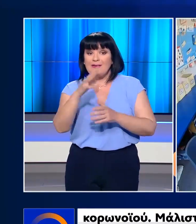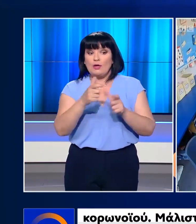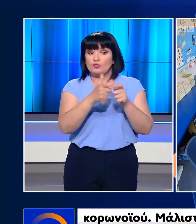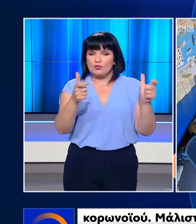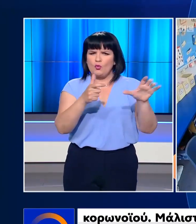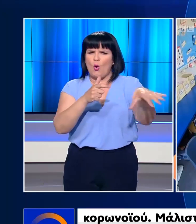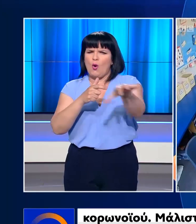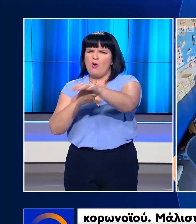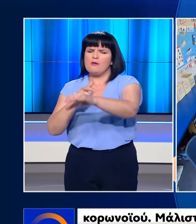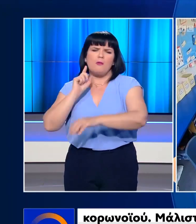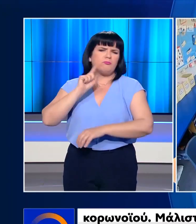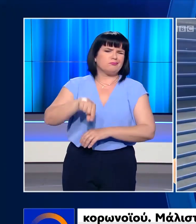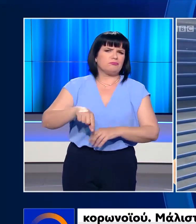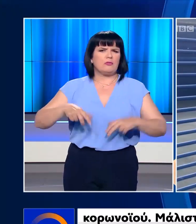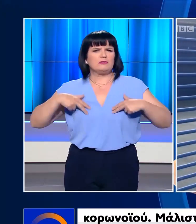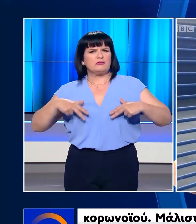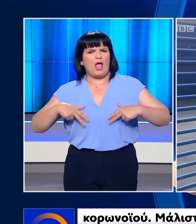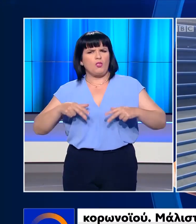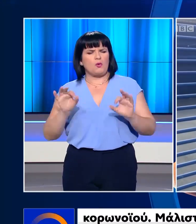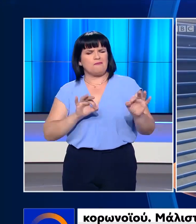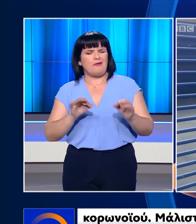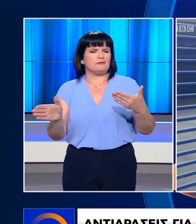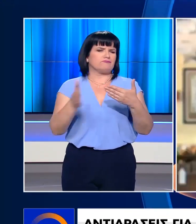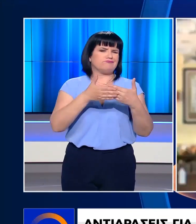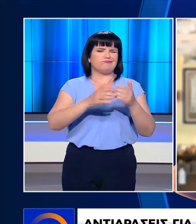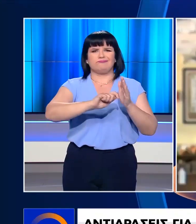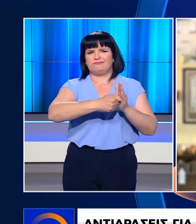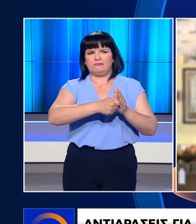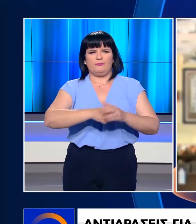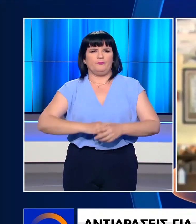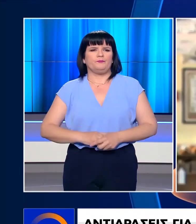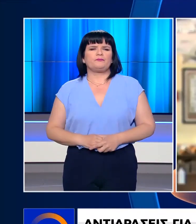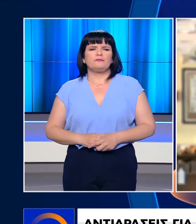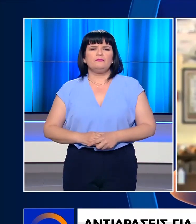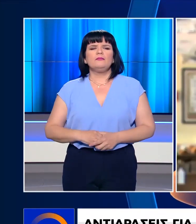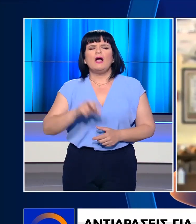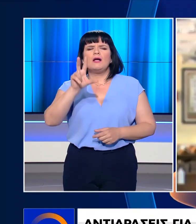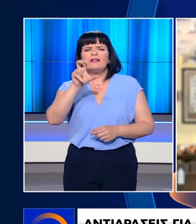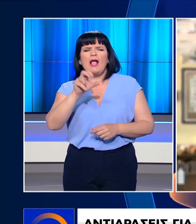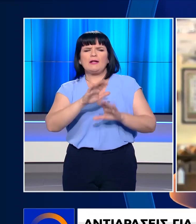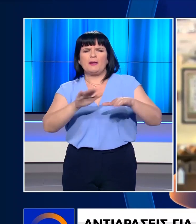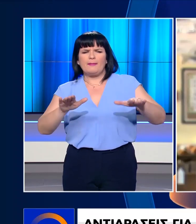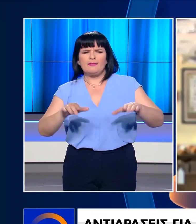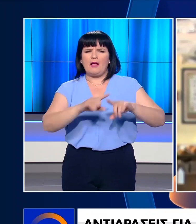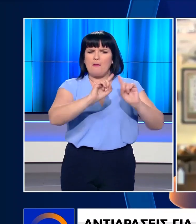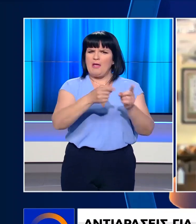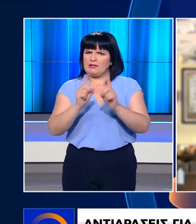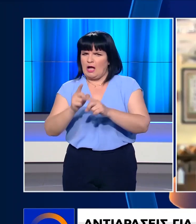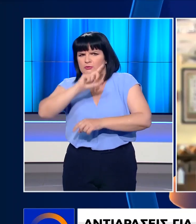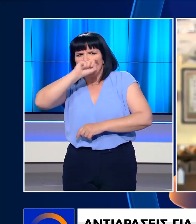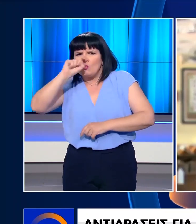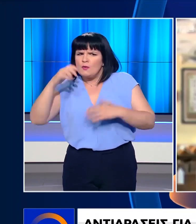σχολεία έχουν αποφασίσει να αγνοήσουν τις κυβερνητικές εντολές και να μείνουν κλειστά. How on earth do we get 30 children in a